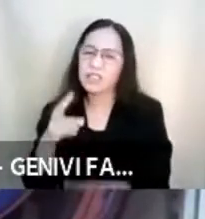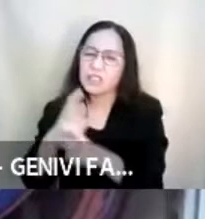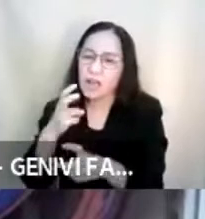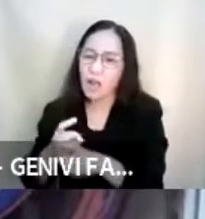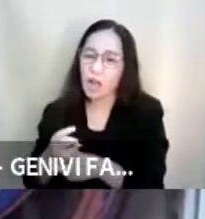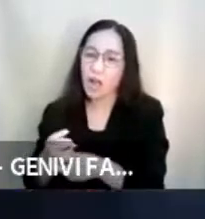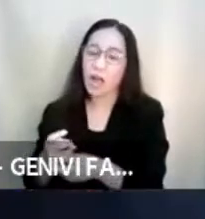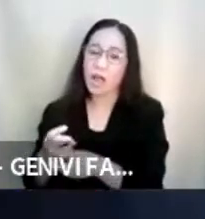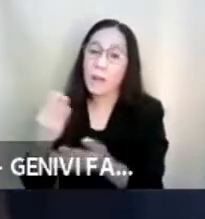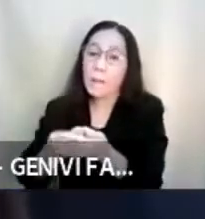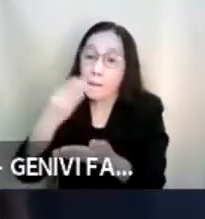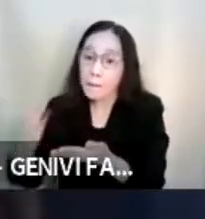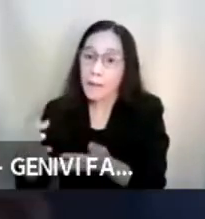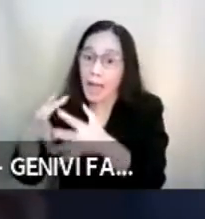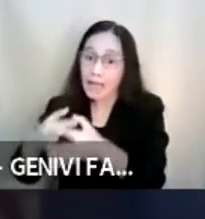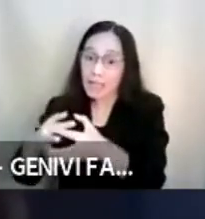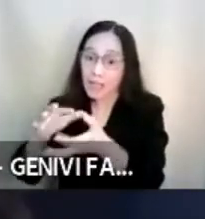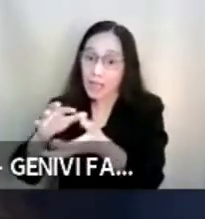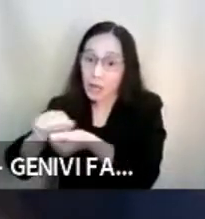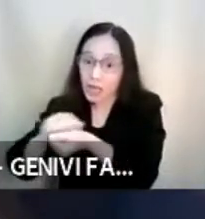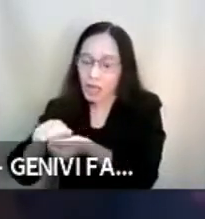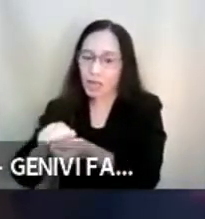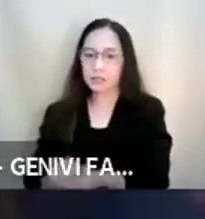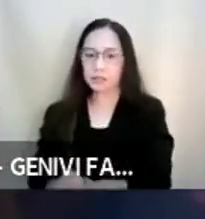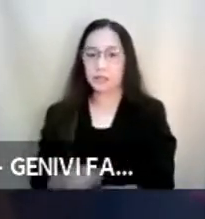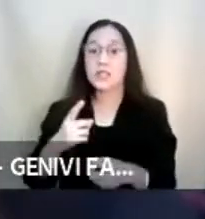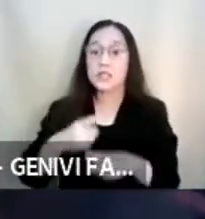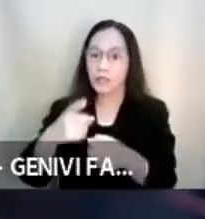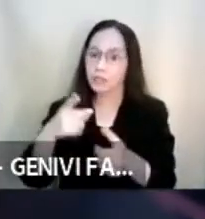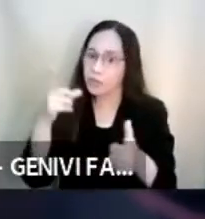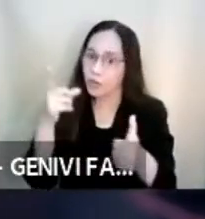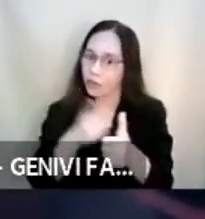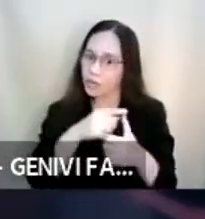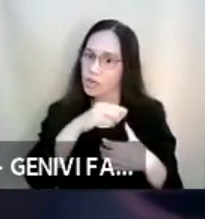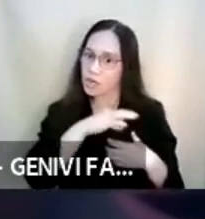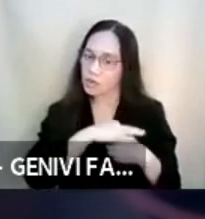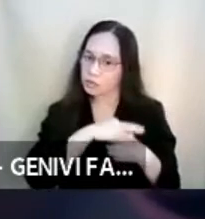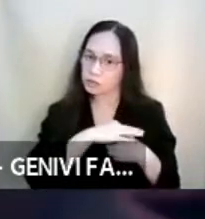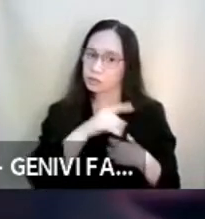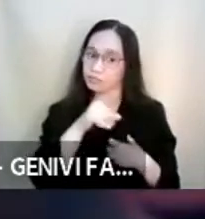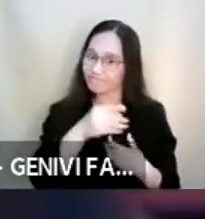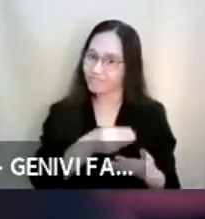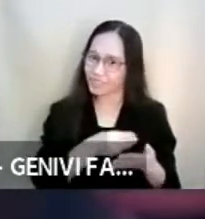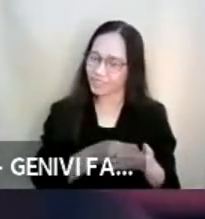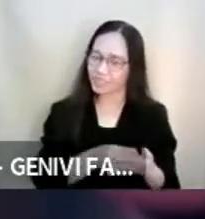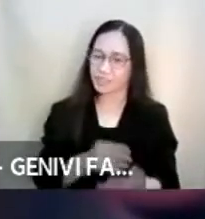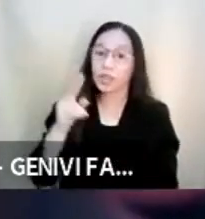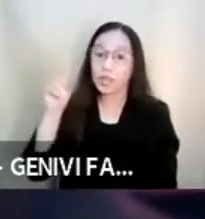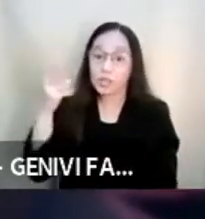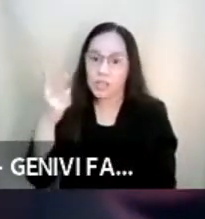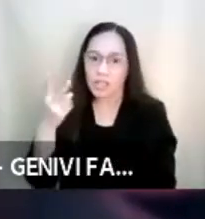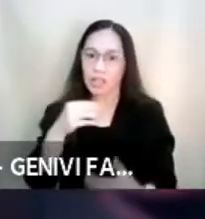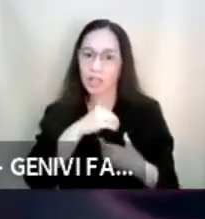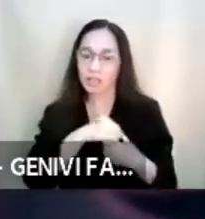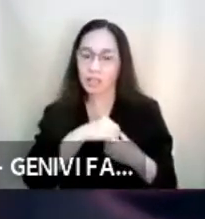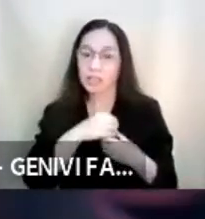That's yung first gift niya sa first sweldo niya sa akin. Yun. Ang second sweldo niya, napunta sa